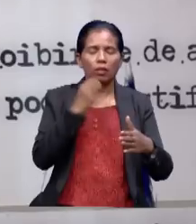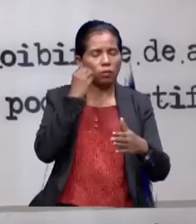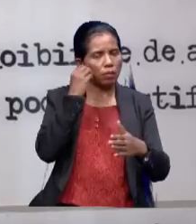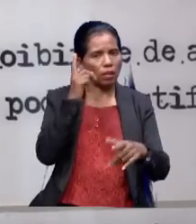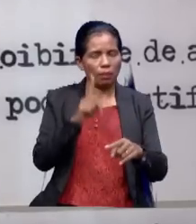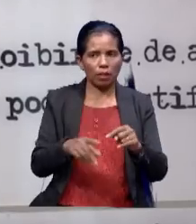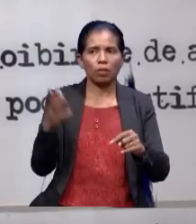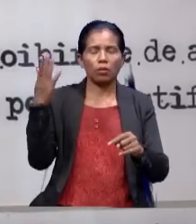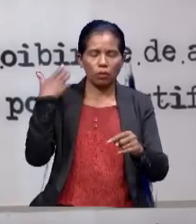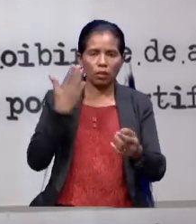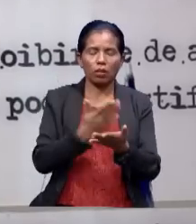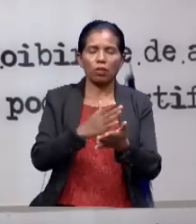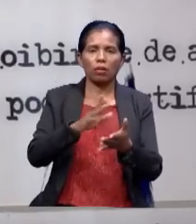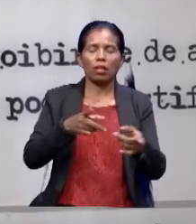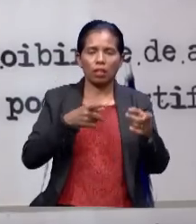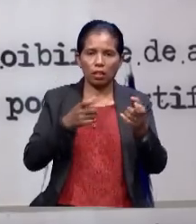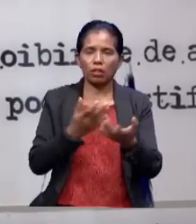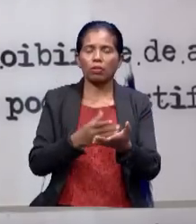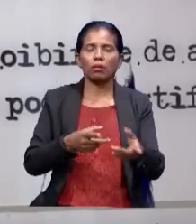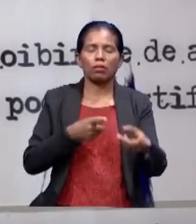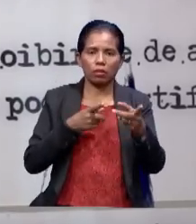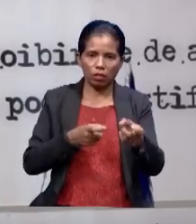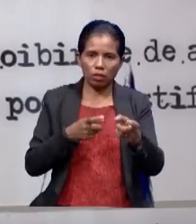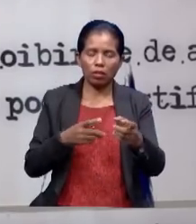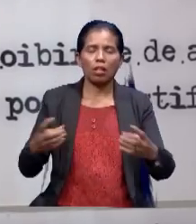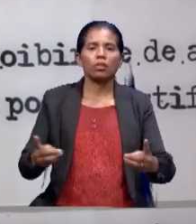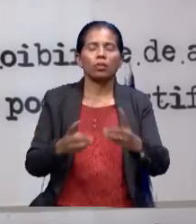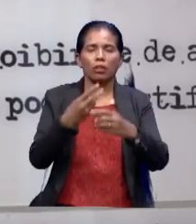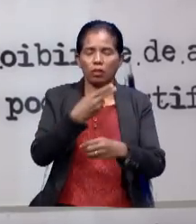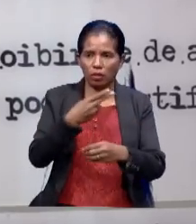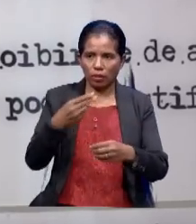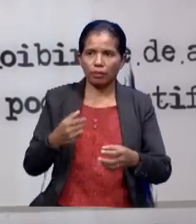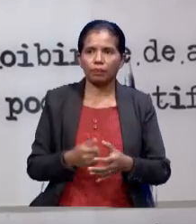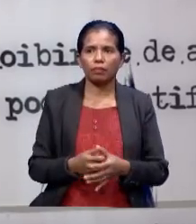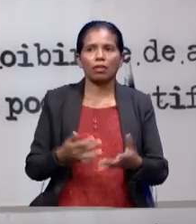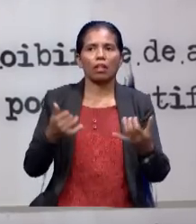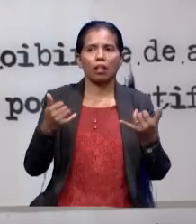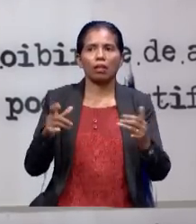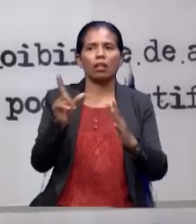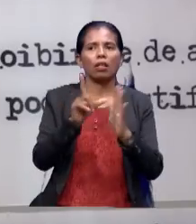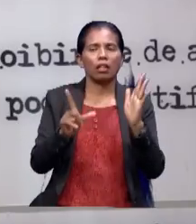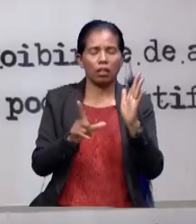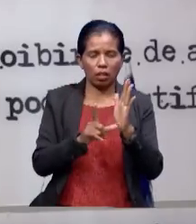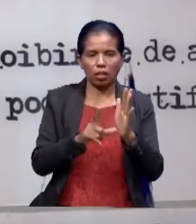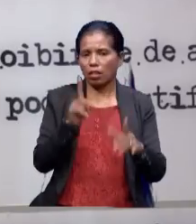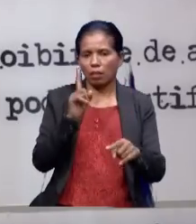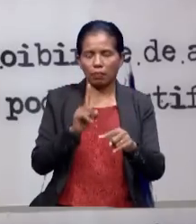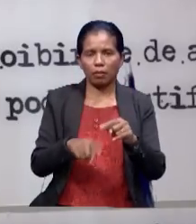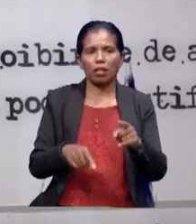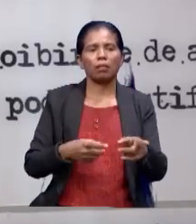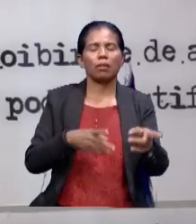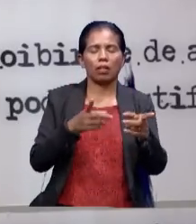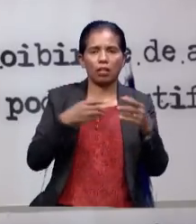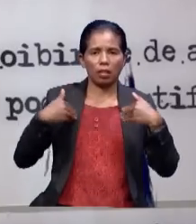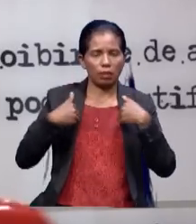para tu full hasil okupasi Indonesia. Agora kita bibit sih atau mehalu kasa. Kasa masih agora kita ni lebih kasa ni ni. Yang nasi kau tu teriak sah negale,